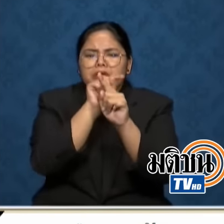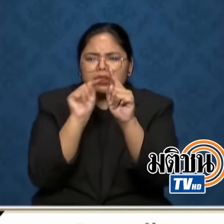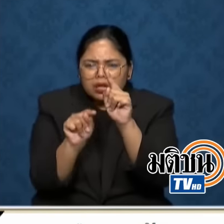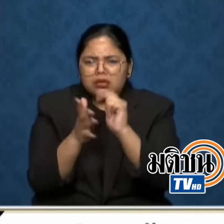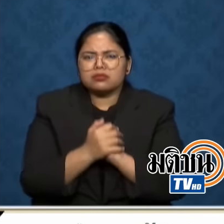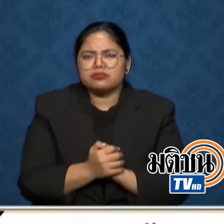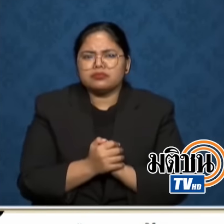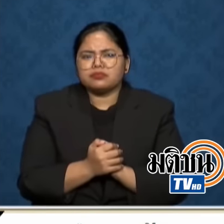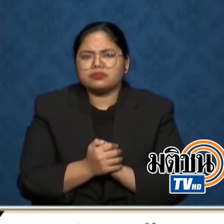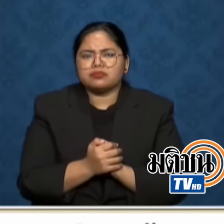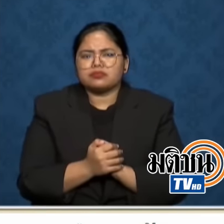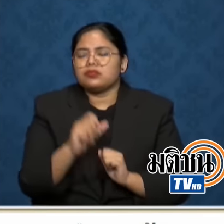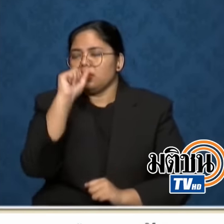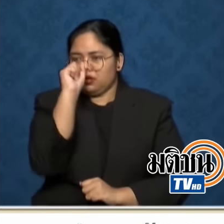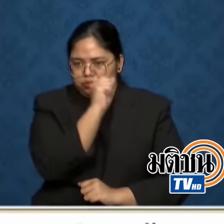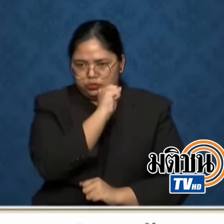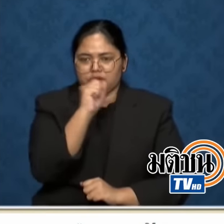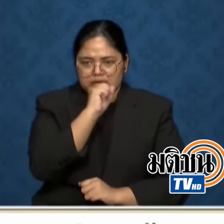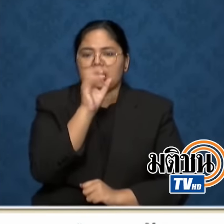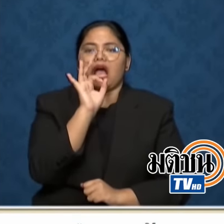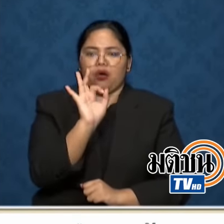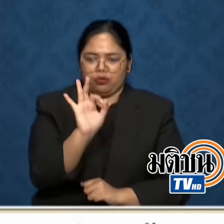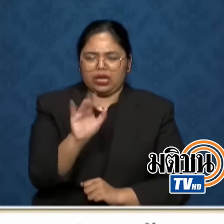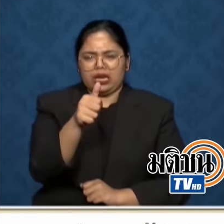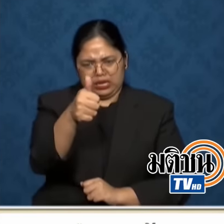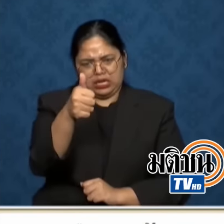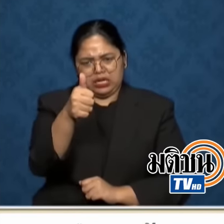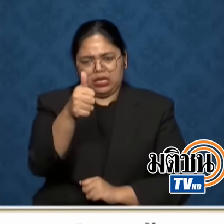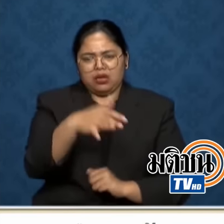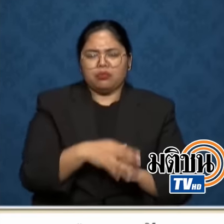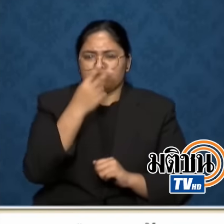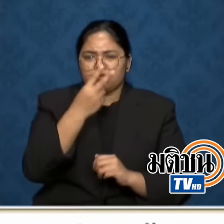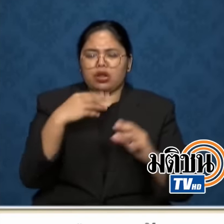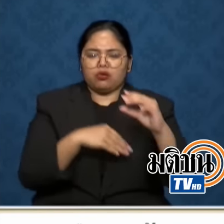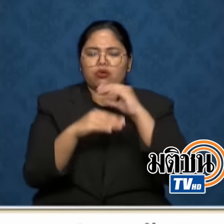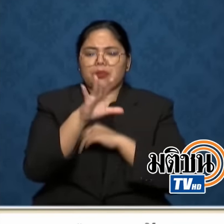ด้านดนตรีเนี่ยผมต้องชื่นชมครับว่าดีมากครับโครงการ Talent Everywhere ใช้83ล้านบาท